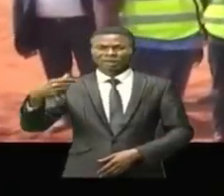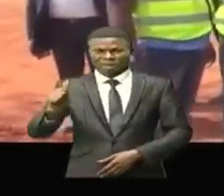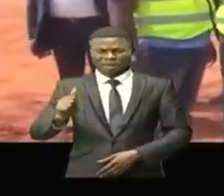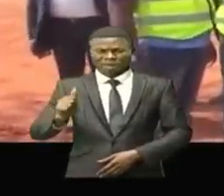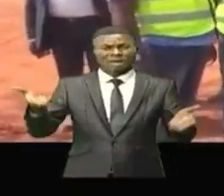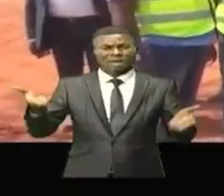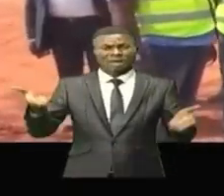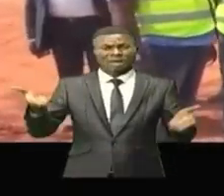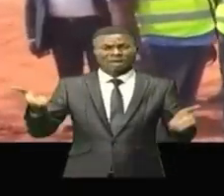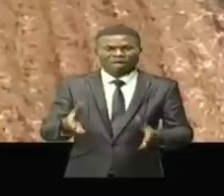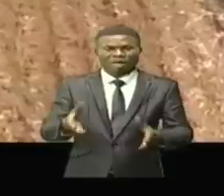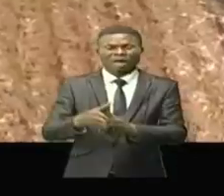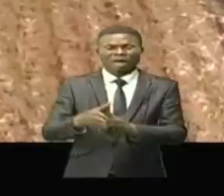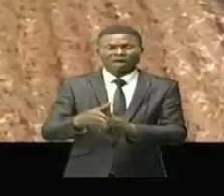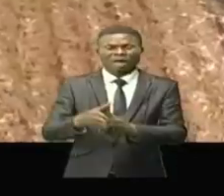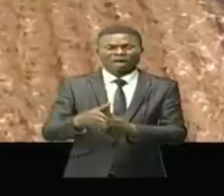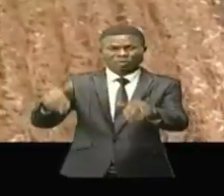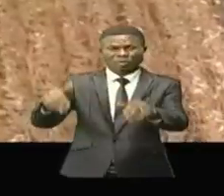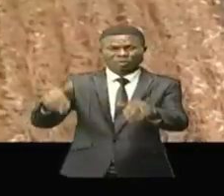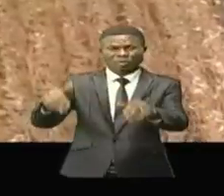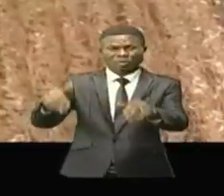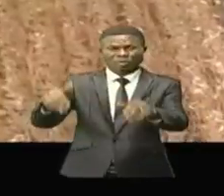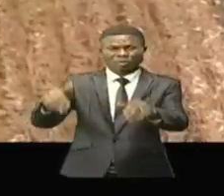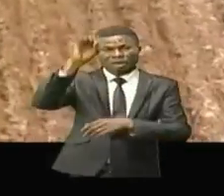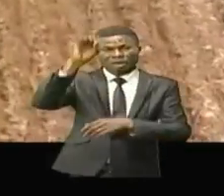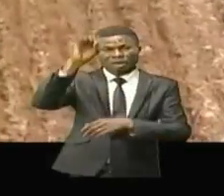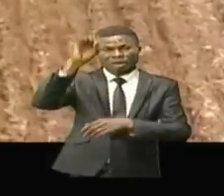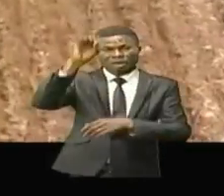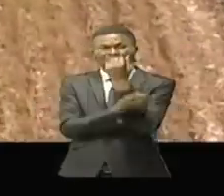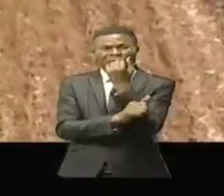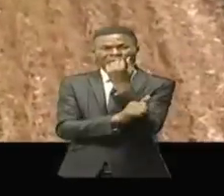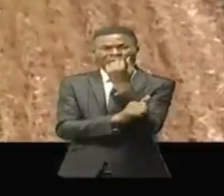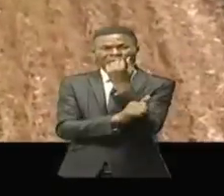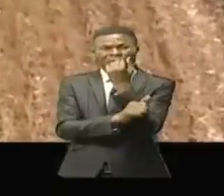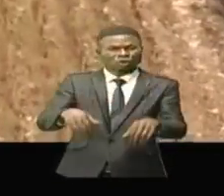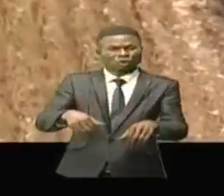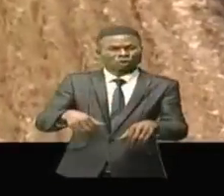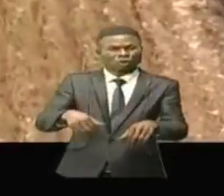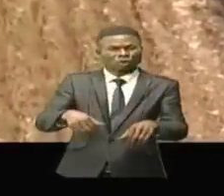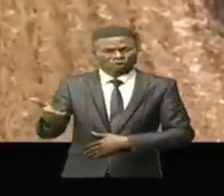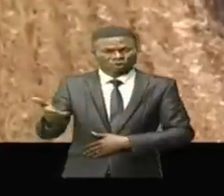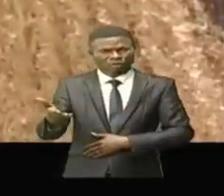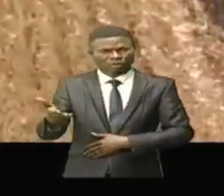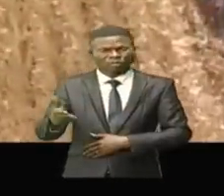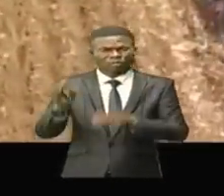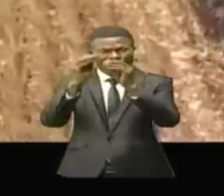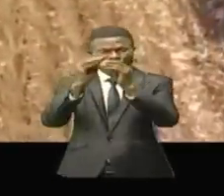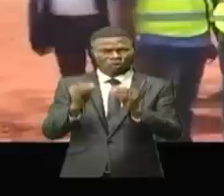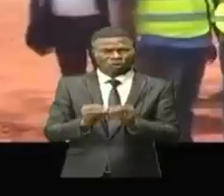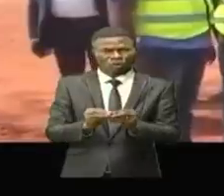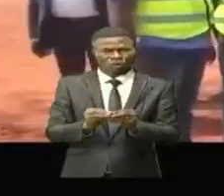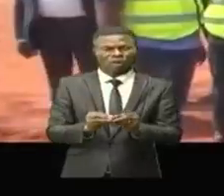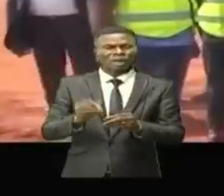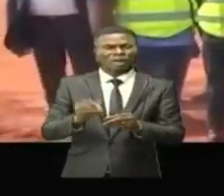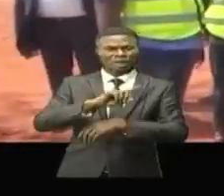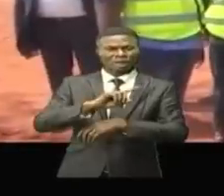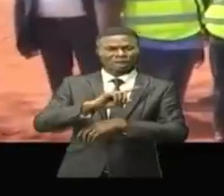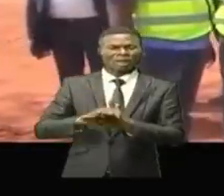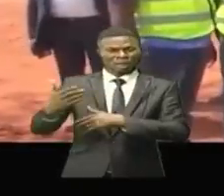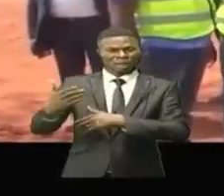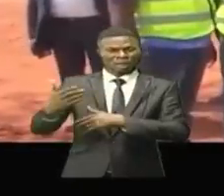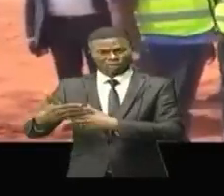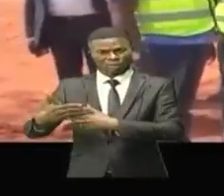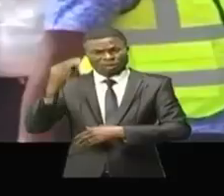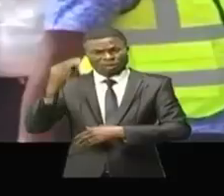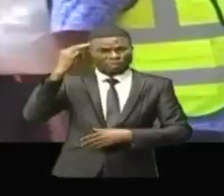cette ferme à la récolte de maïs cultivé dans ce domaine agricole de la province du Haut-Katanga, récolte lancée il y a quelques jours. Avec à ses côtés son